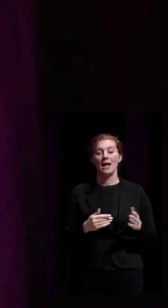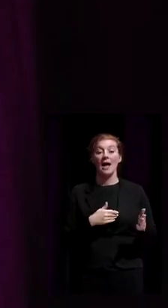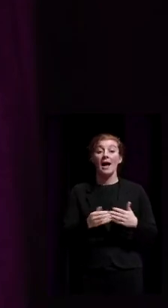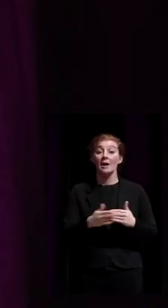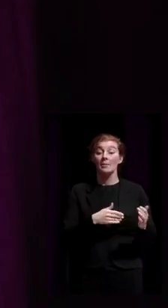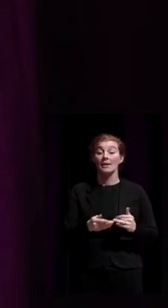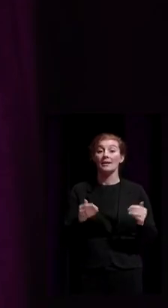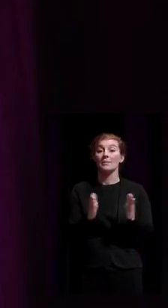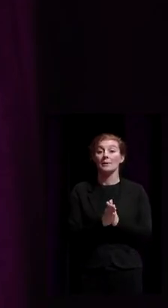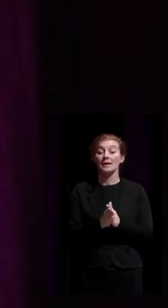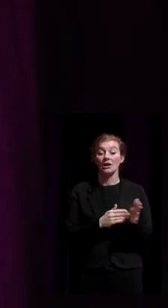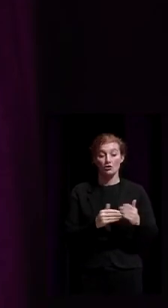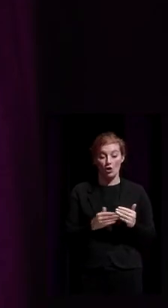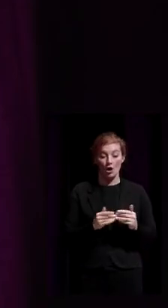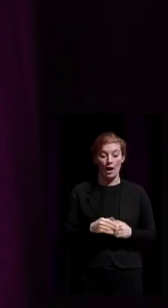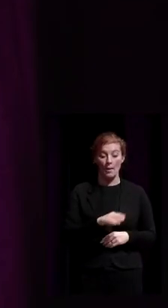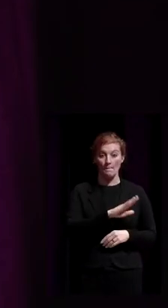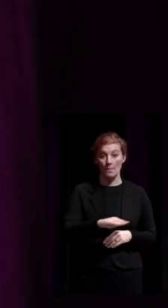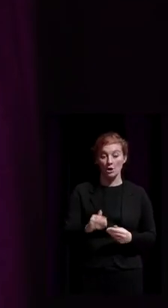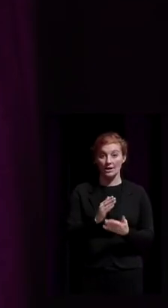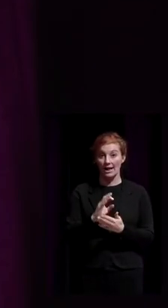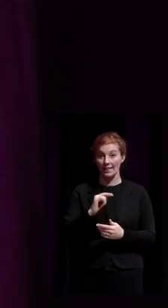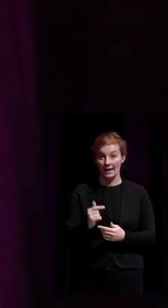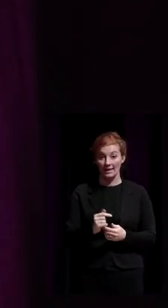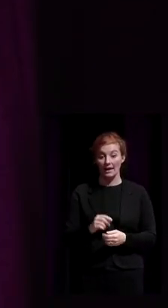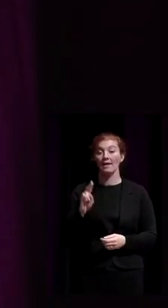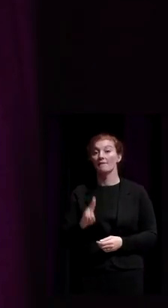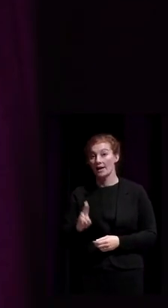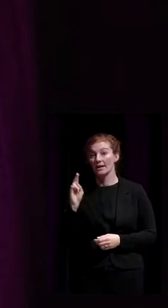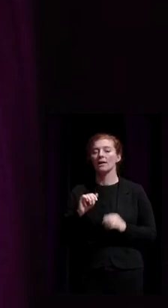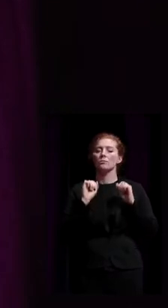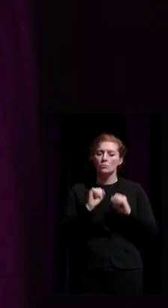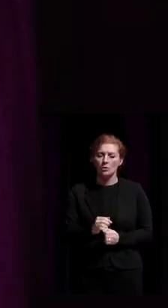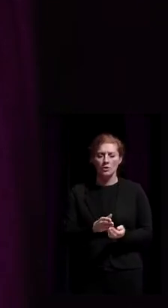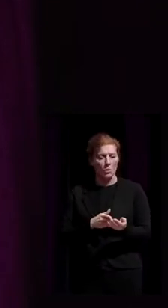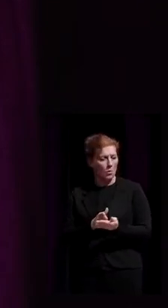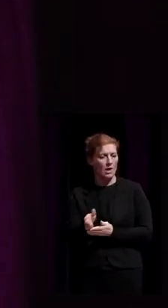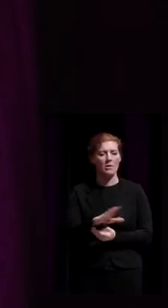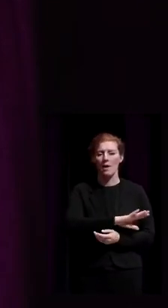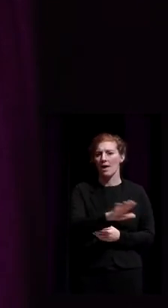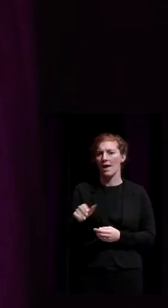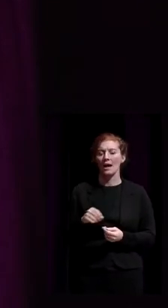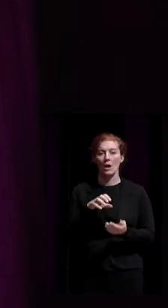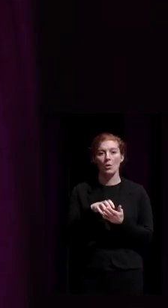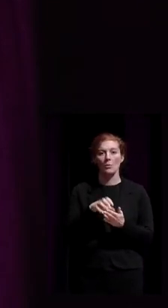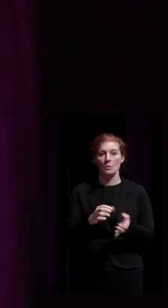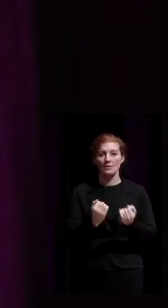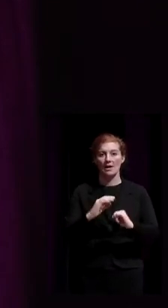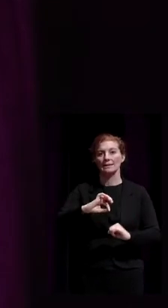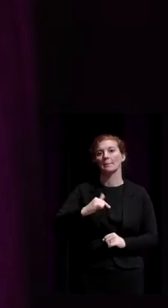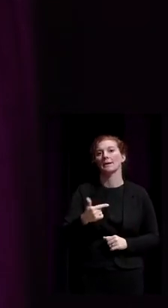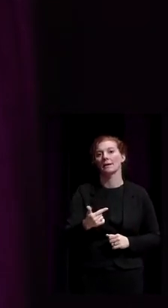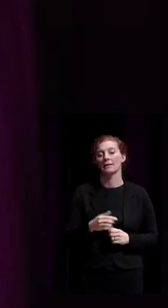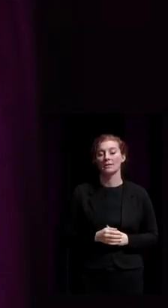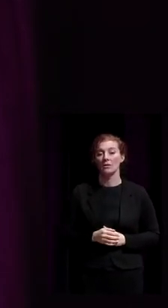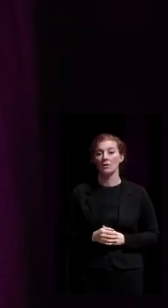Arbetet med att göra barns rättigheter till verklighet måste genomsyra hela kommunens verksamhet. Och